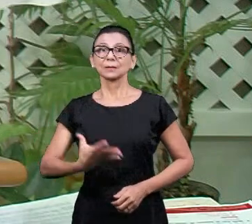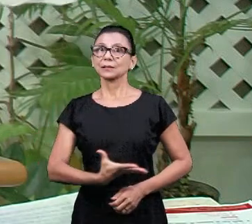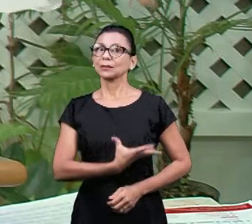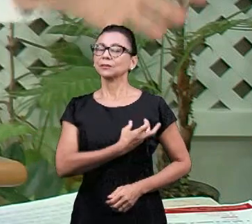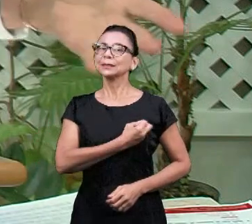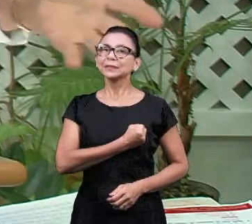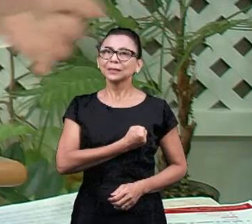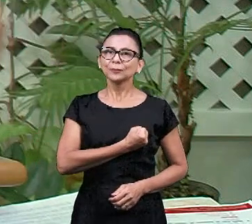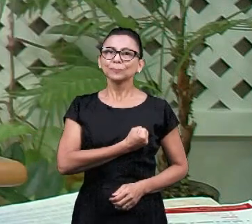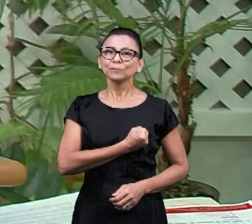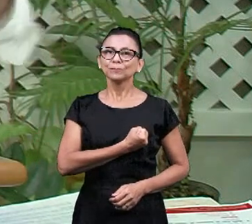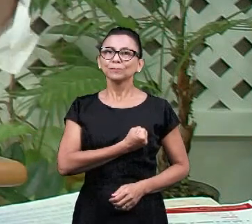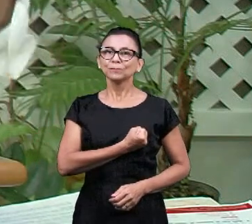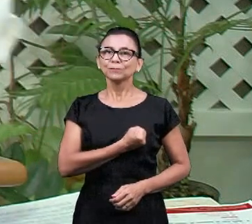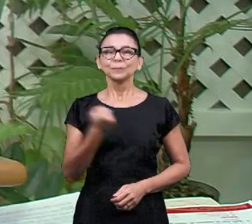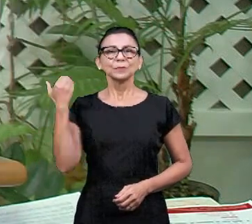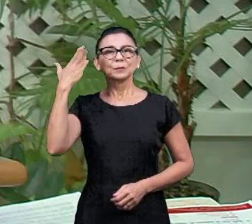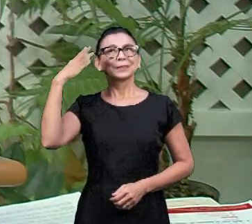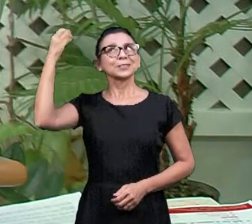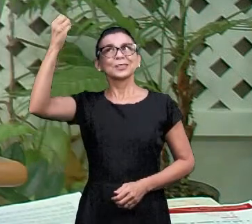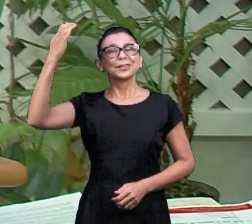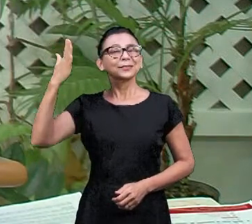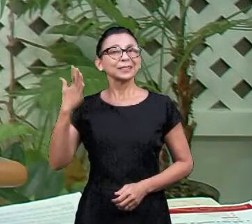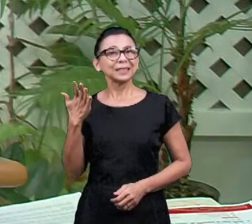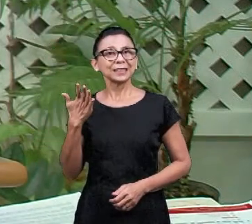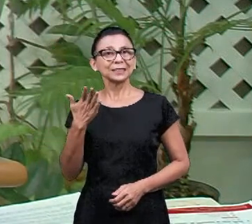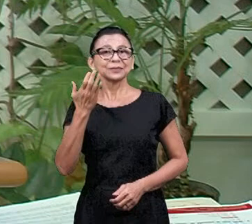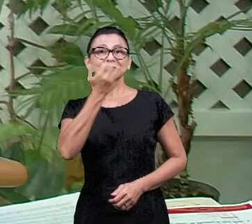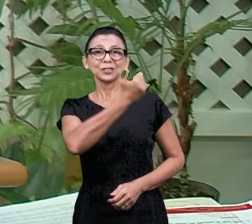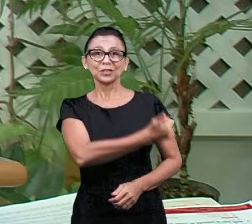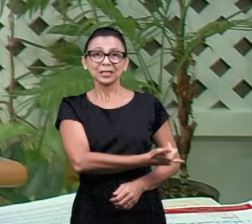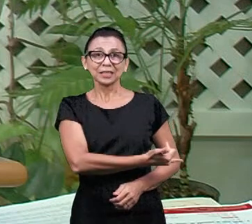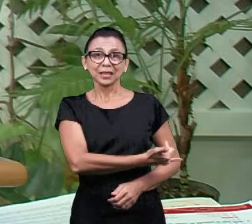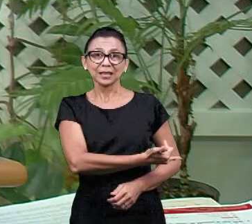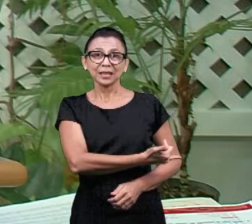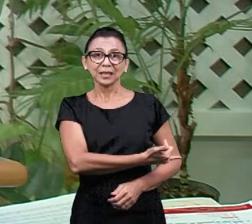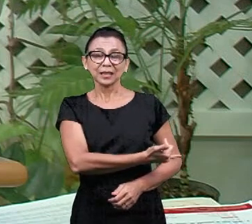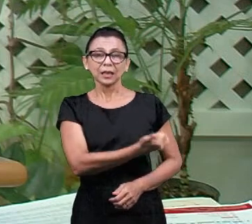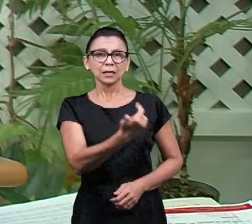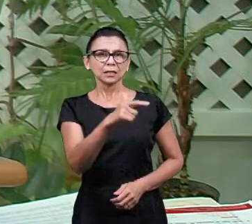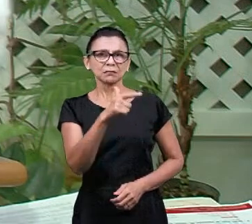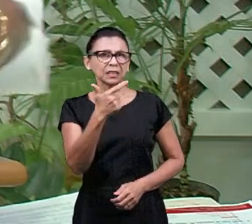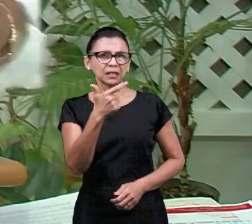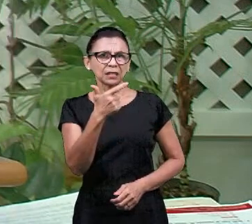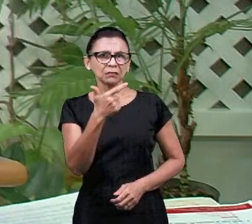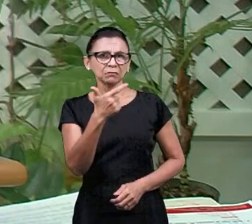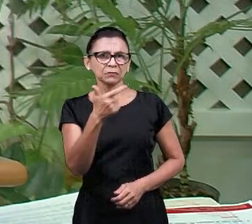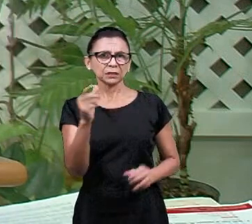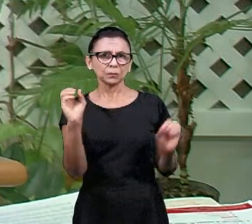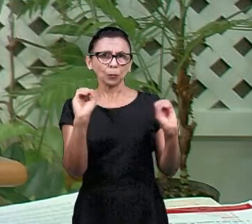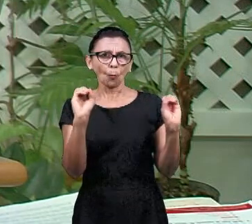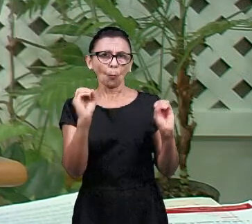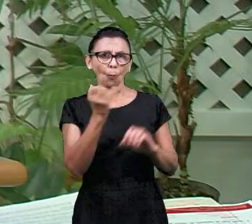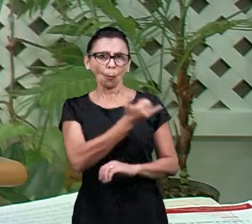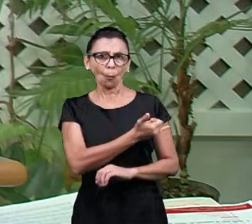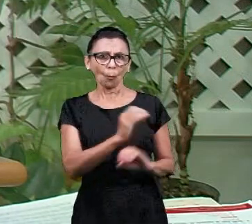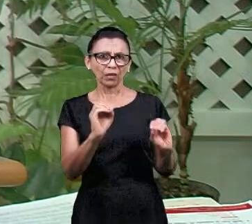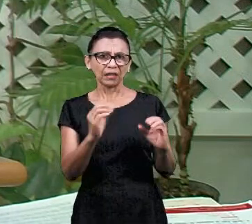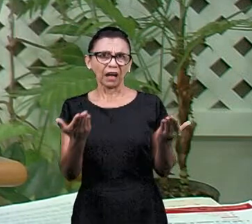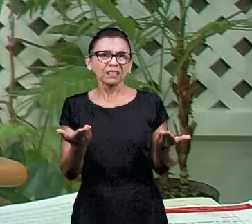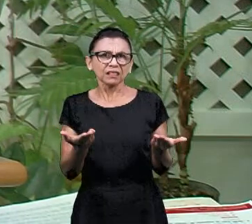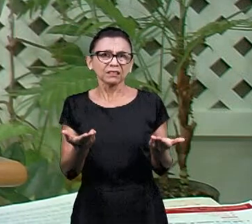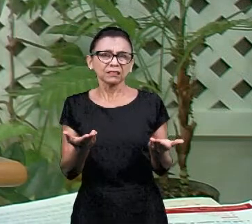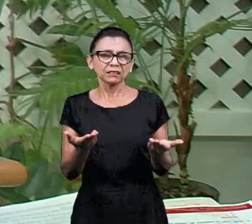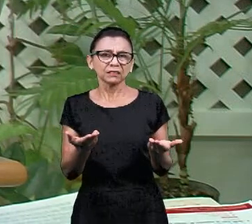révélée. C'est ça. Si vous n'avez pas ça à dire à votre prochain, à celui qui est à côté, vous n'avez